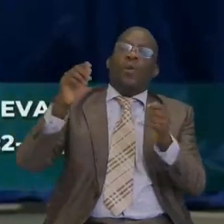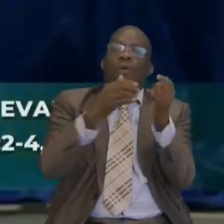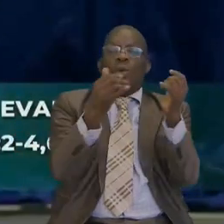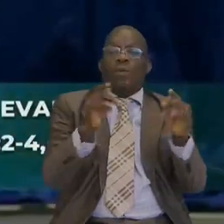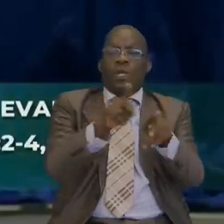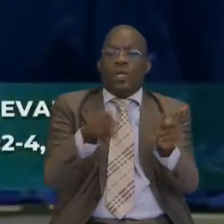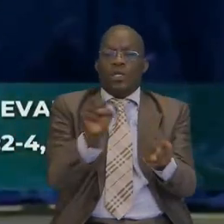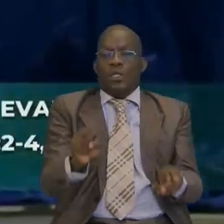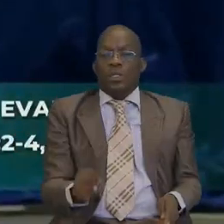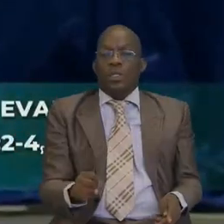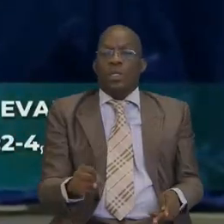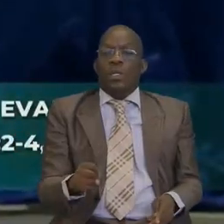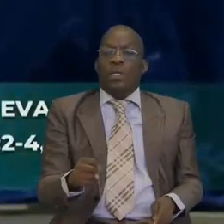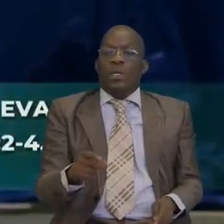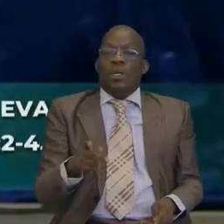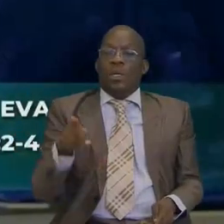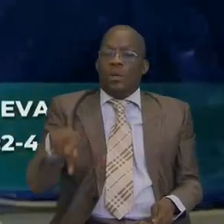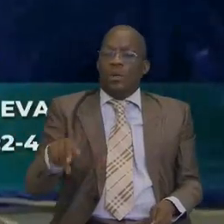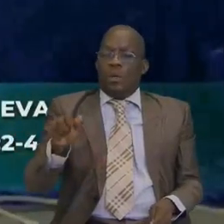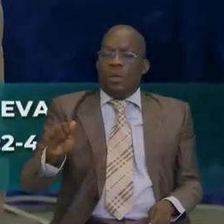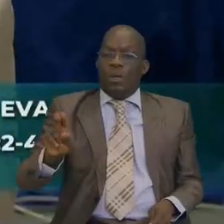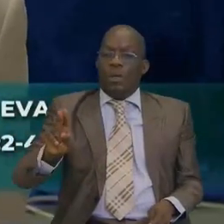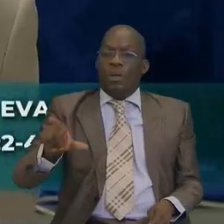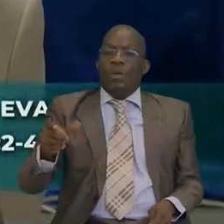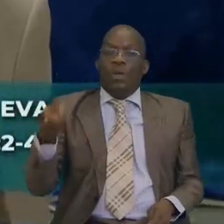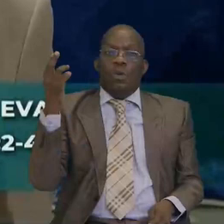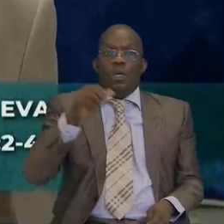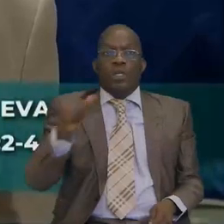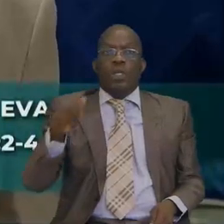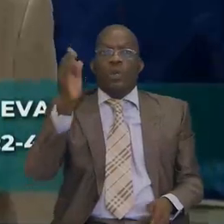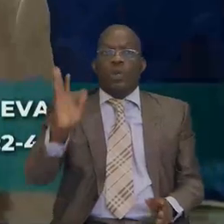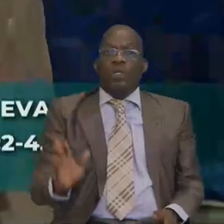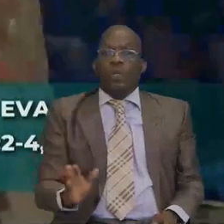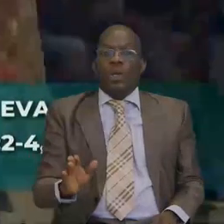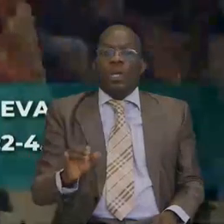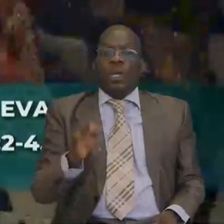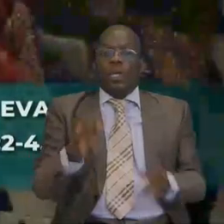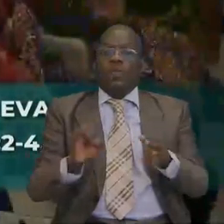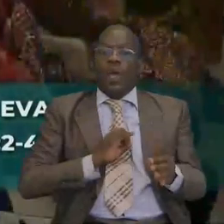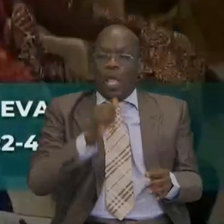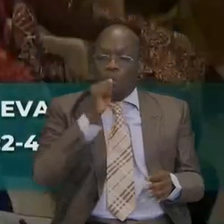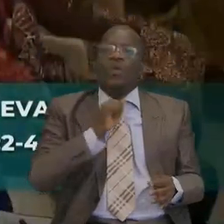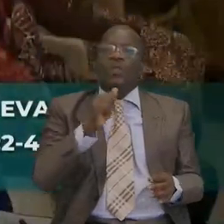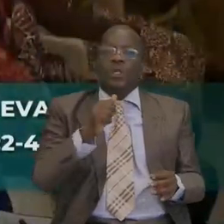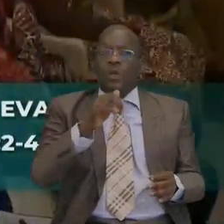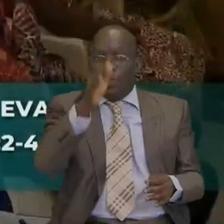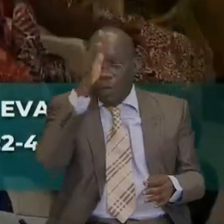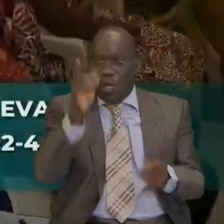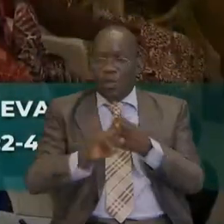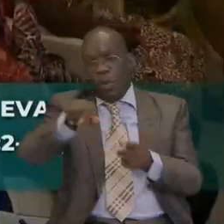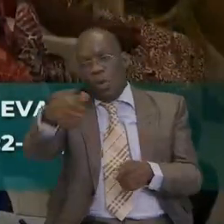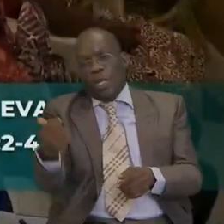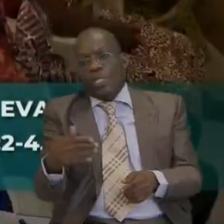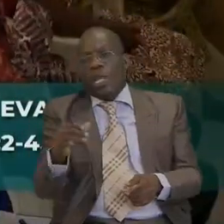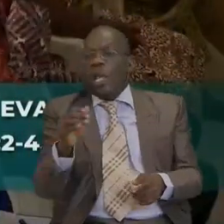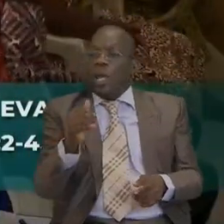Paul était un pasteur. Si je ne suis pas un père pour les autres, ne suis-je pas votre